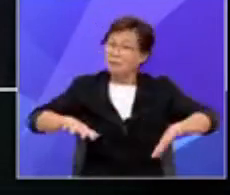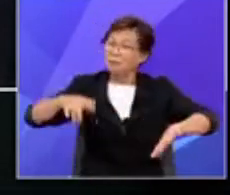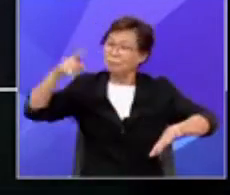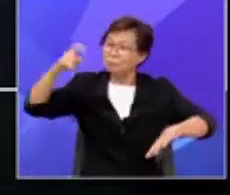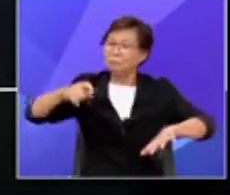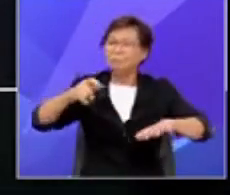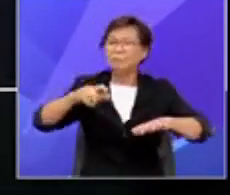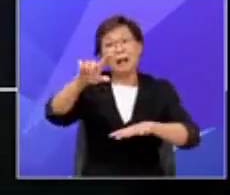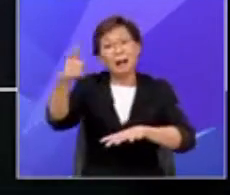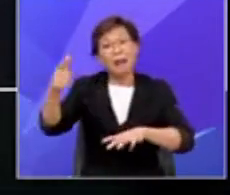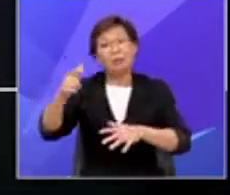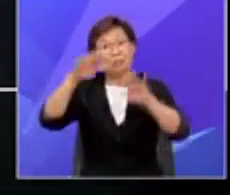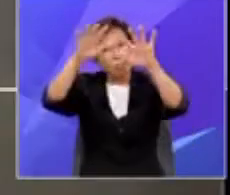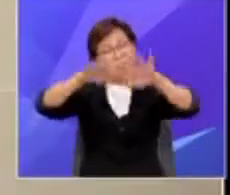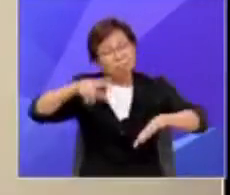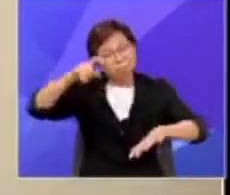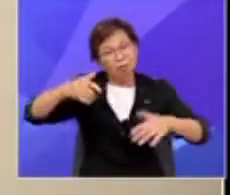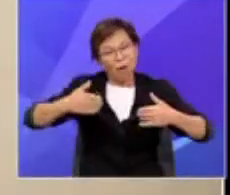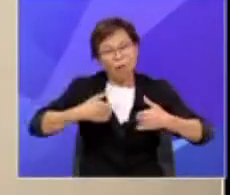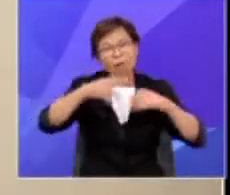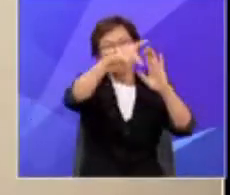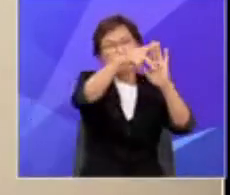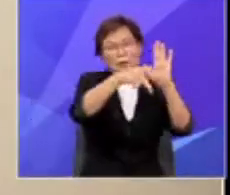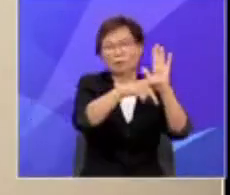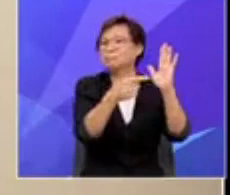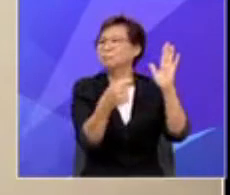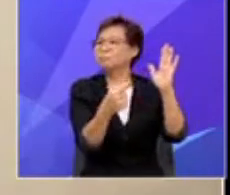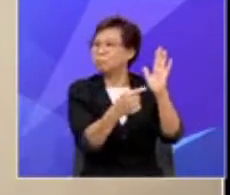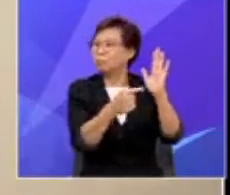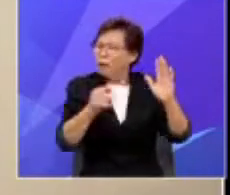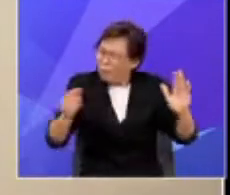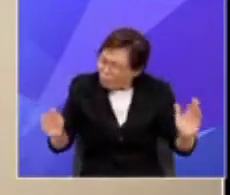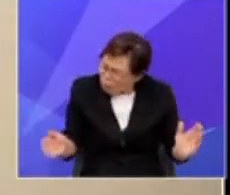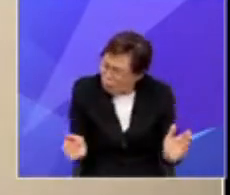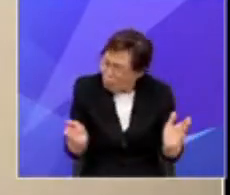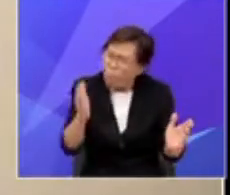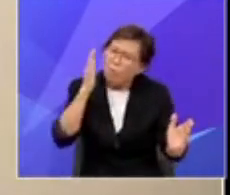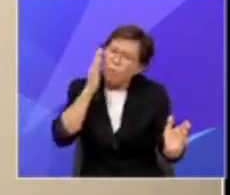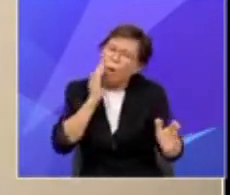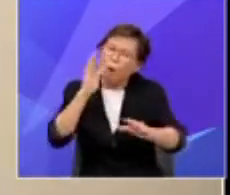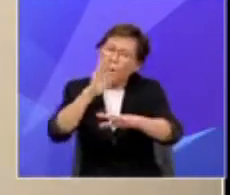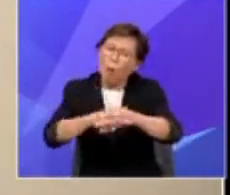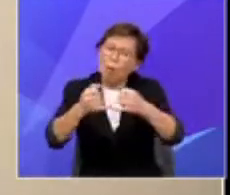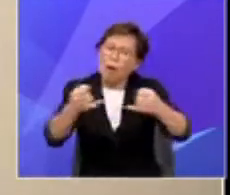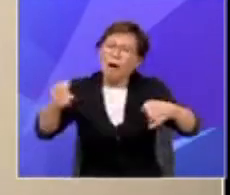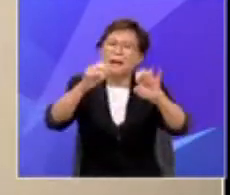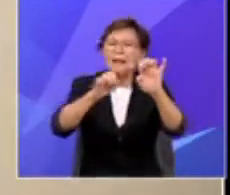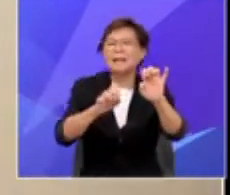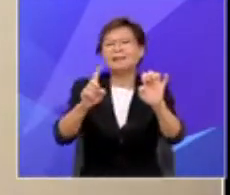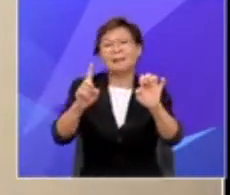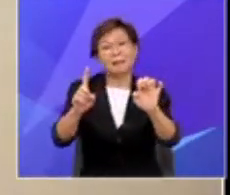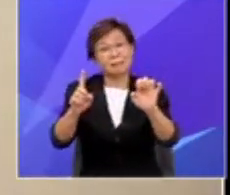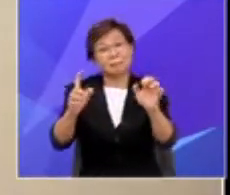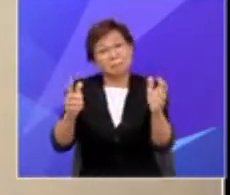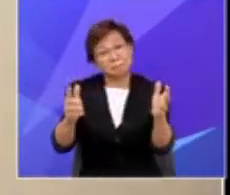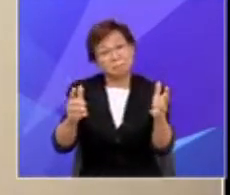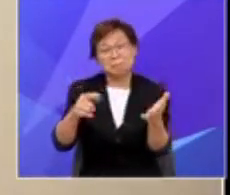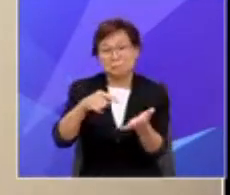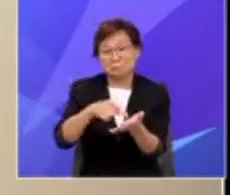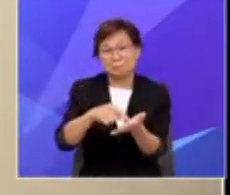perlu mengadakan polisi yang menggalakkan pengalaman atas taliani dagaal Amin